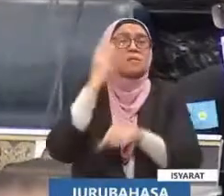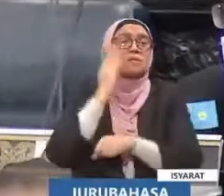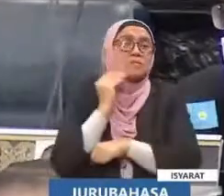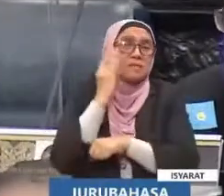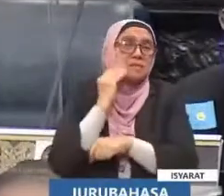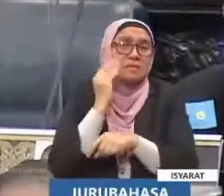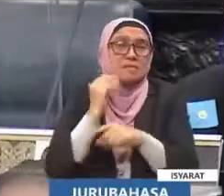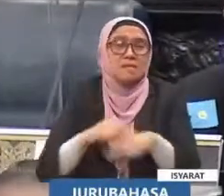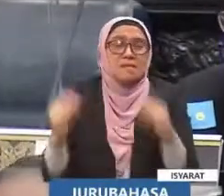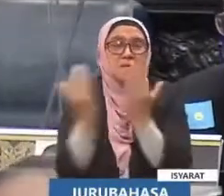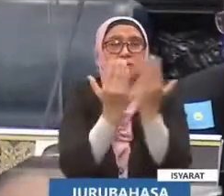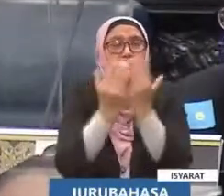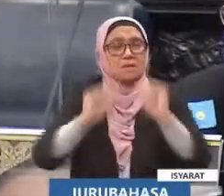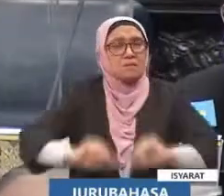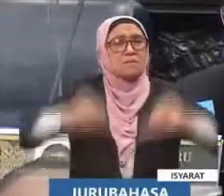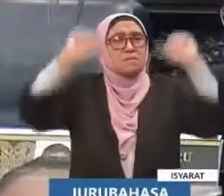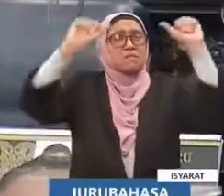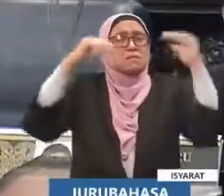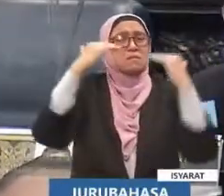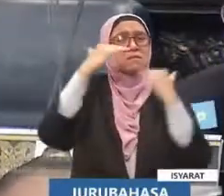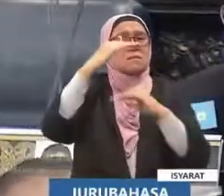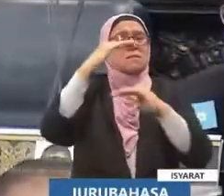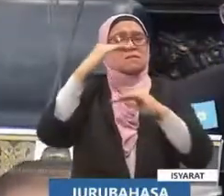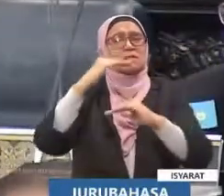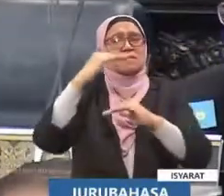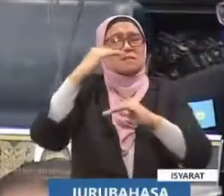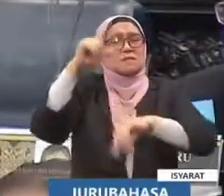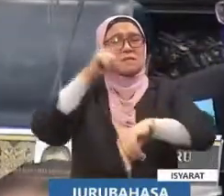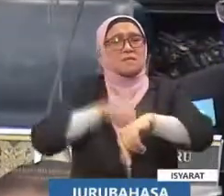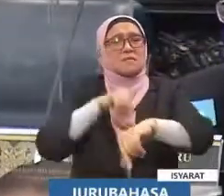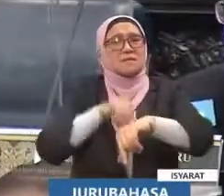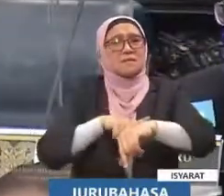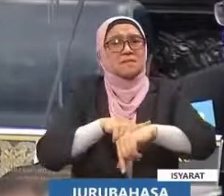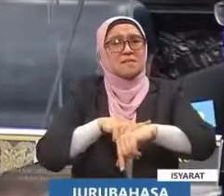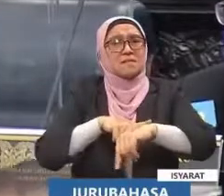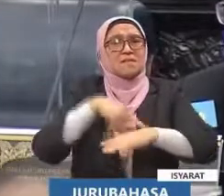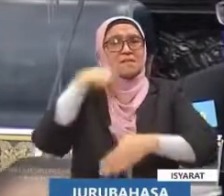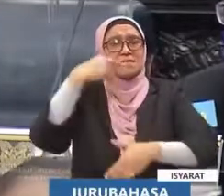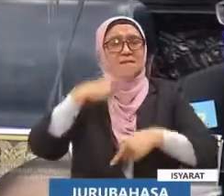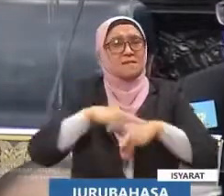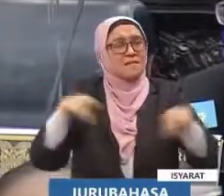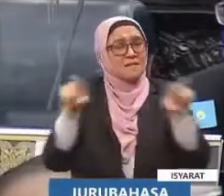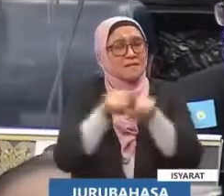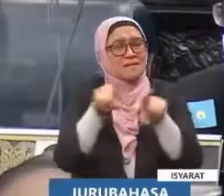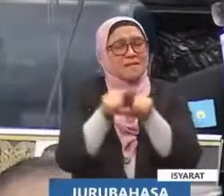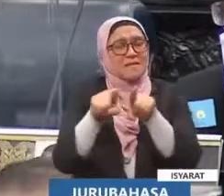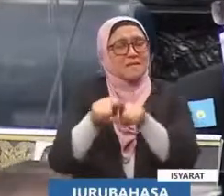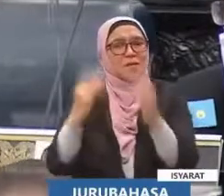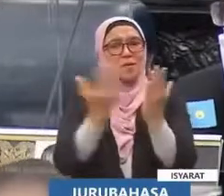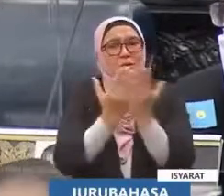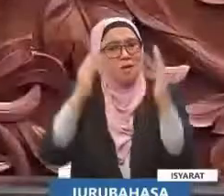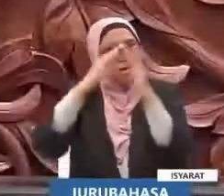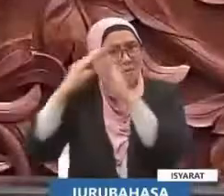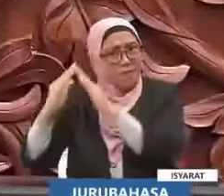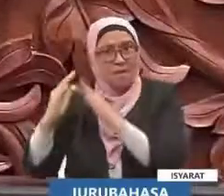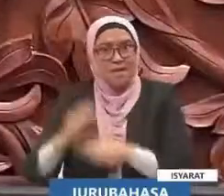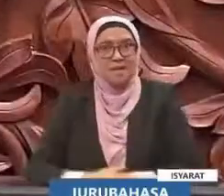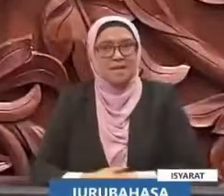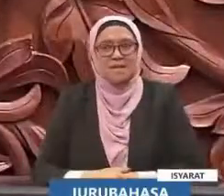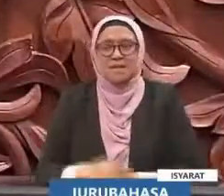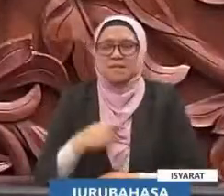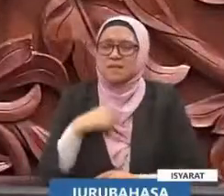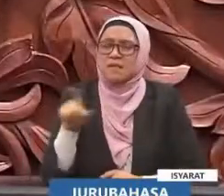sekolah Yang bertaraf semasa semacam sekolah di Banda sekian terima kasih dua